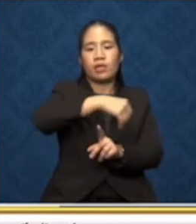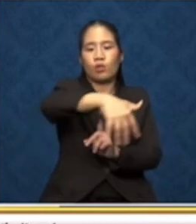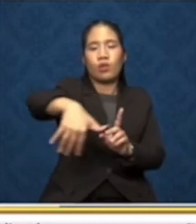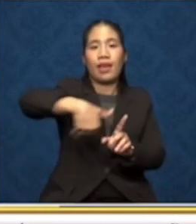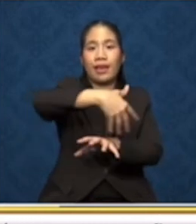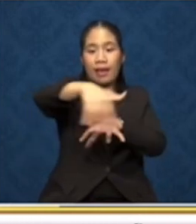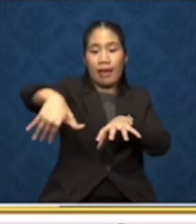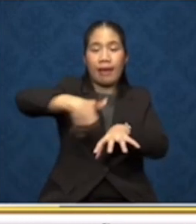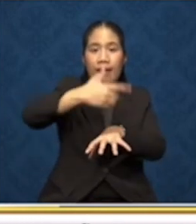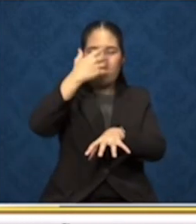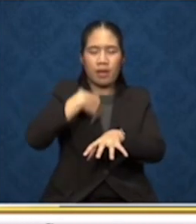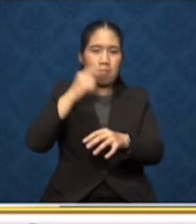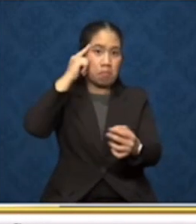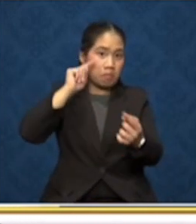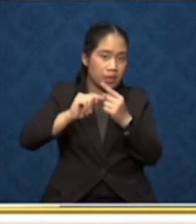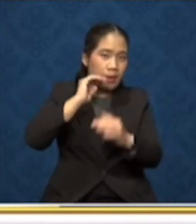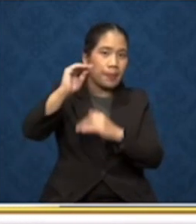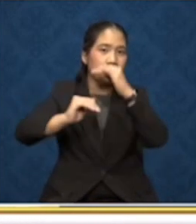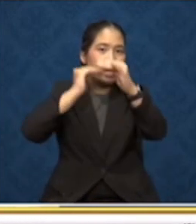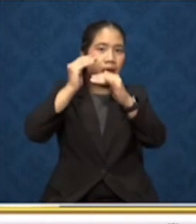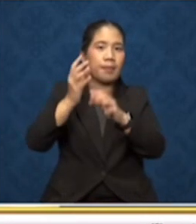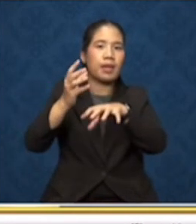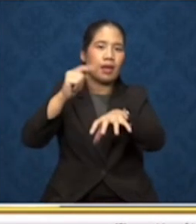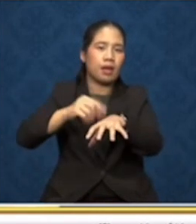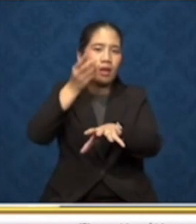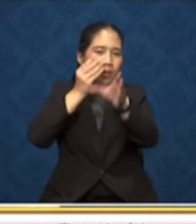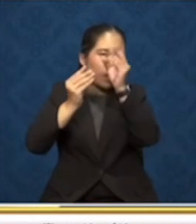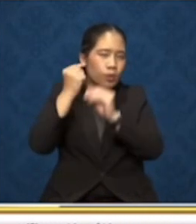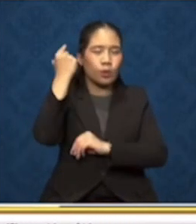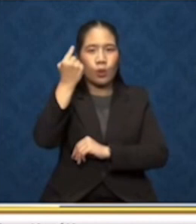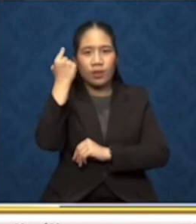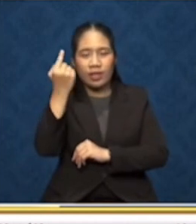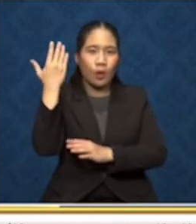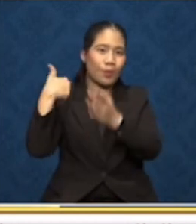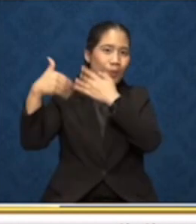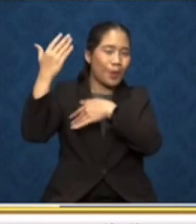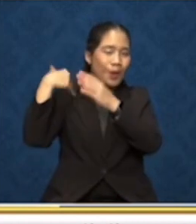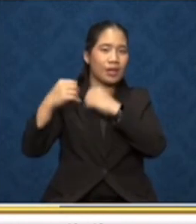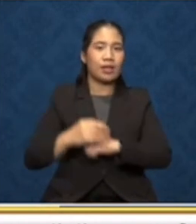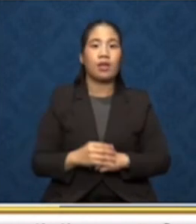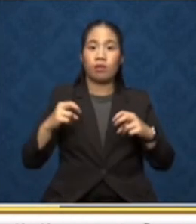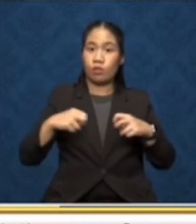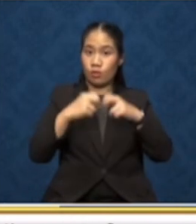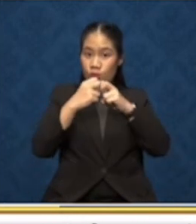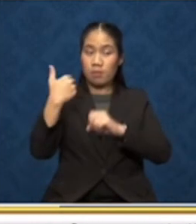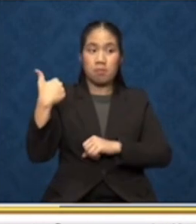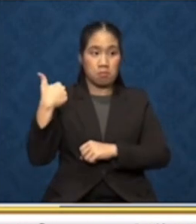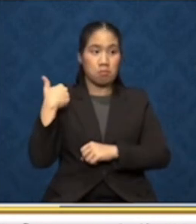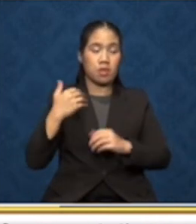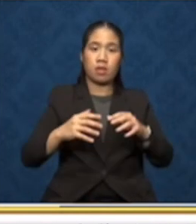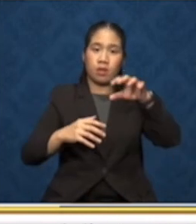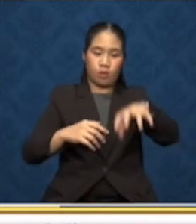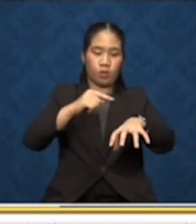และพัฒนาเป็นแหล่งท่องเที่ยวแหล่งเรียนรู้ด้านศิลปวัฒนธรรมโบราณคดีจังหวัดสุรินทร์มีองค์ปราสาท100กว่าแห่งซึ่งป